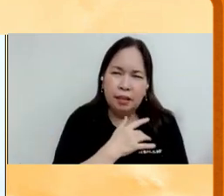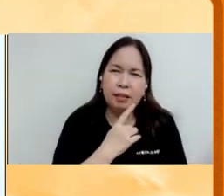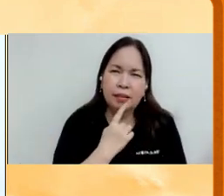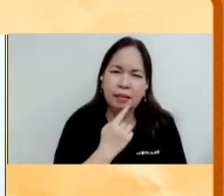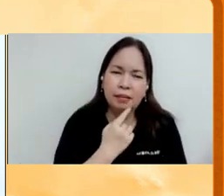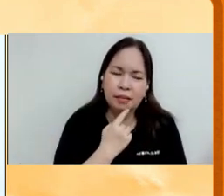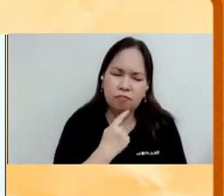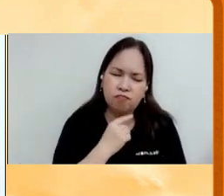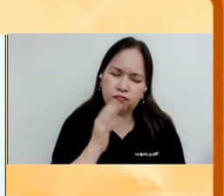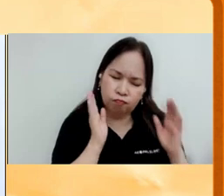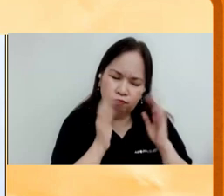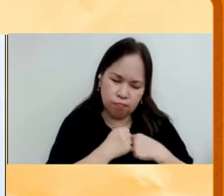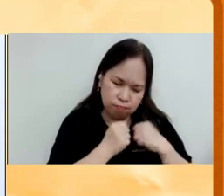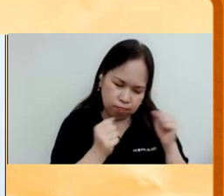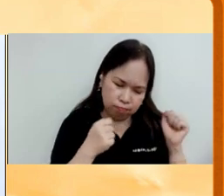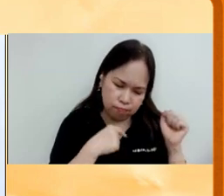natin.